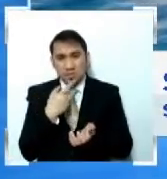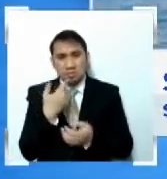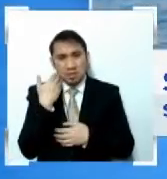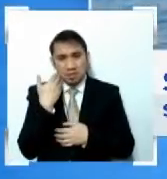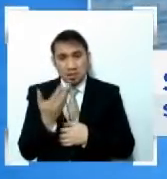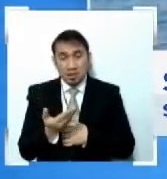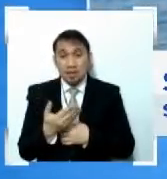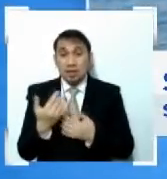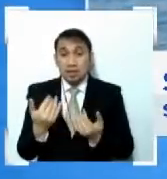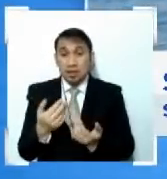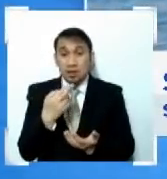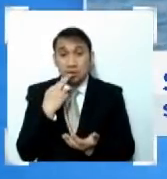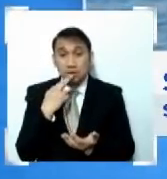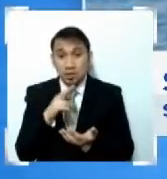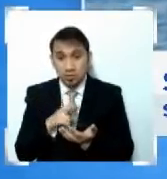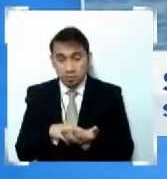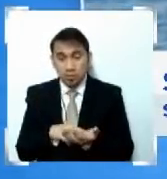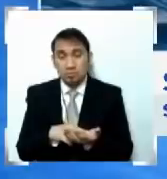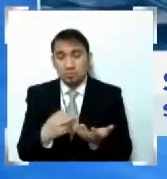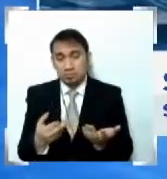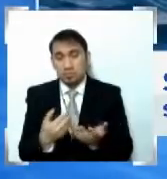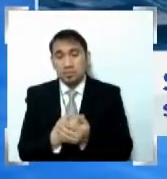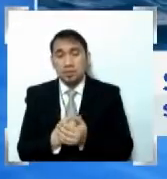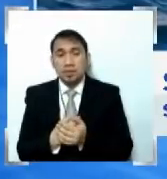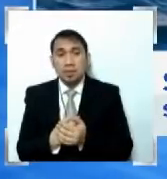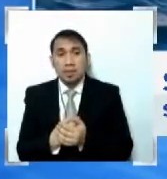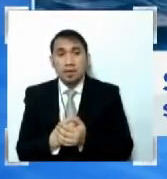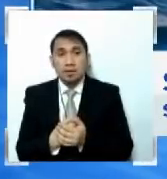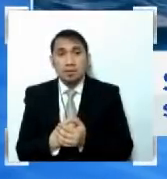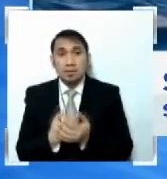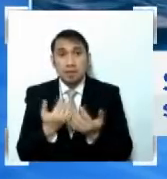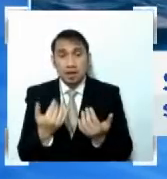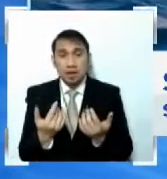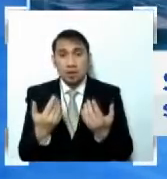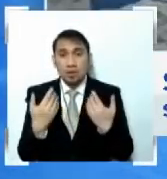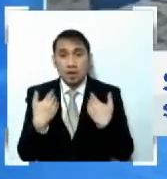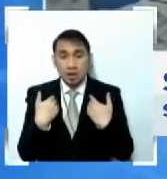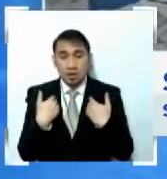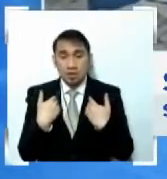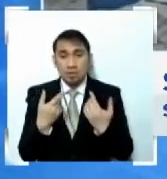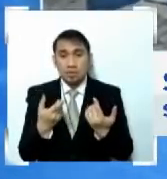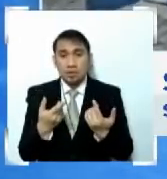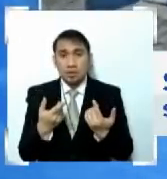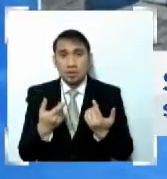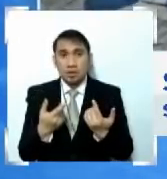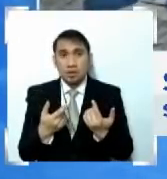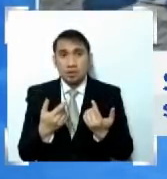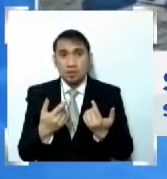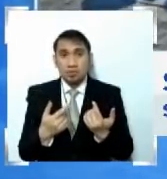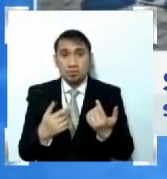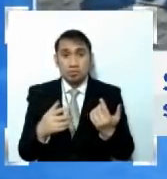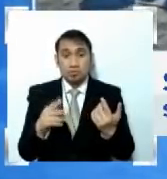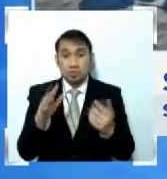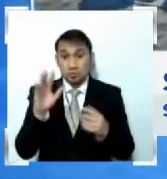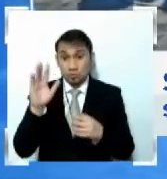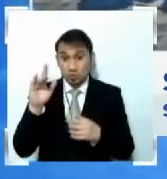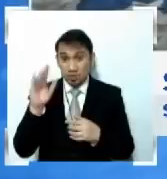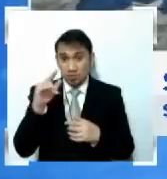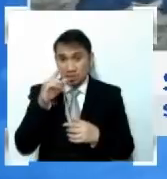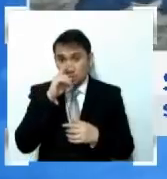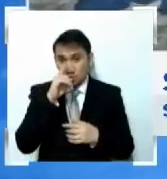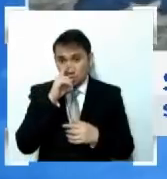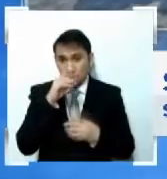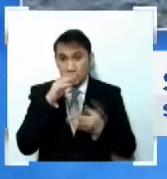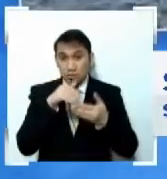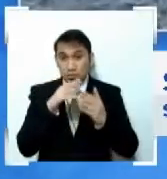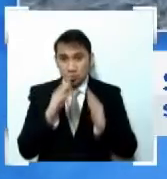inilabas ng Civil Aviation Authority of the Philippines, nagsagawa ng solo cross-country flight ang 25 taong gulang na student pilot ng